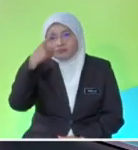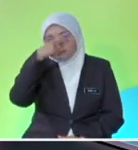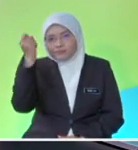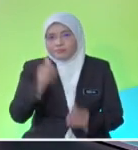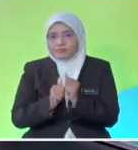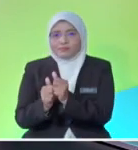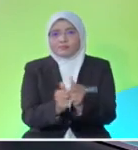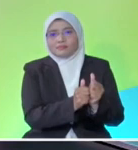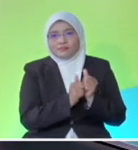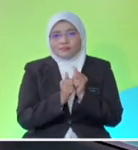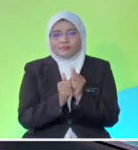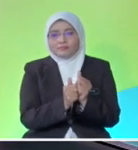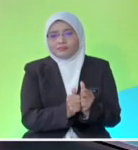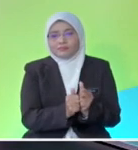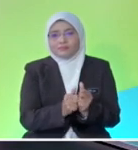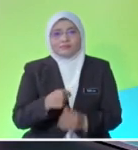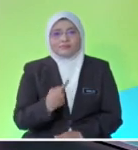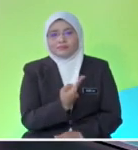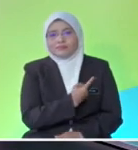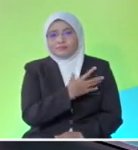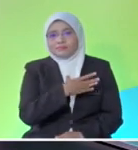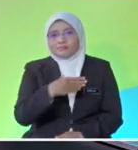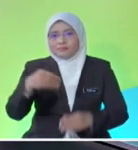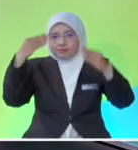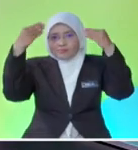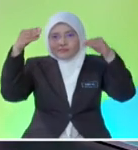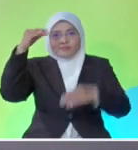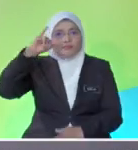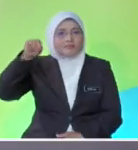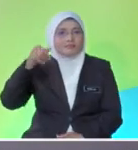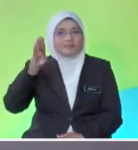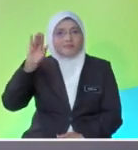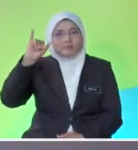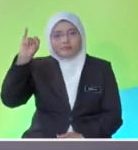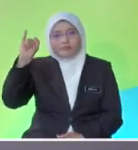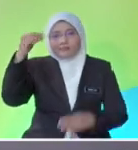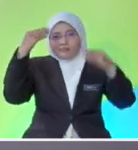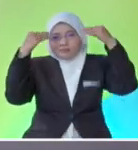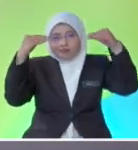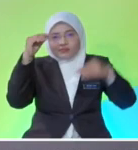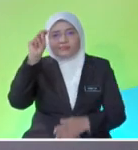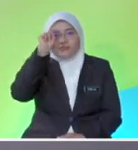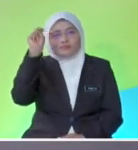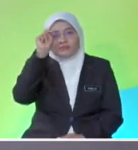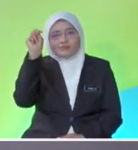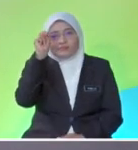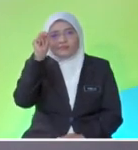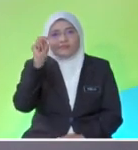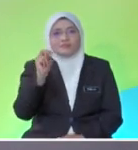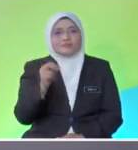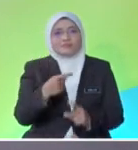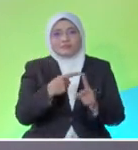dengan kami. Terima kasih kepada jurubahasa isyarat kita pada hari ini, Cikgu Nabila Ilyas Elias Yahaya, SMK Sungai Layar, Sungai